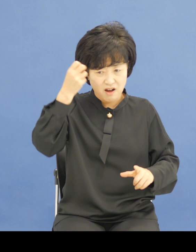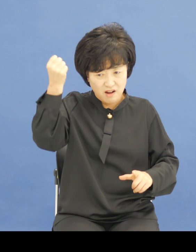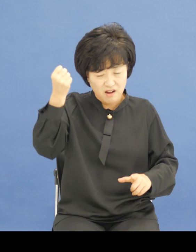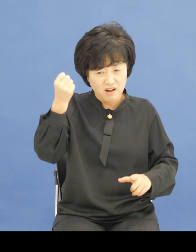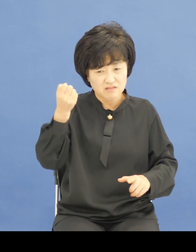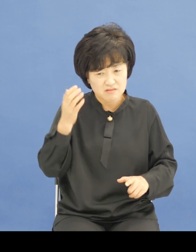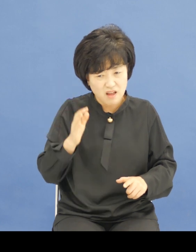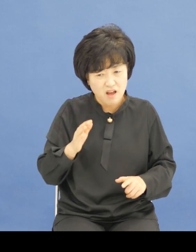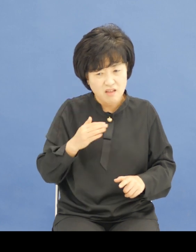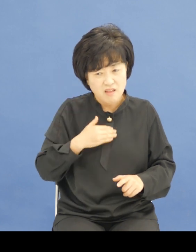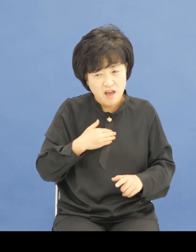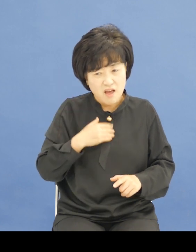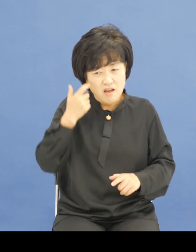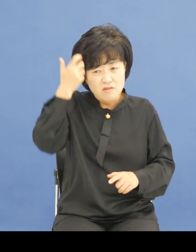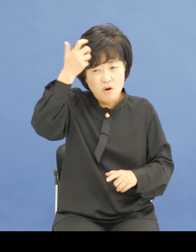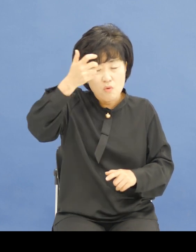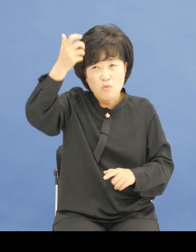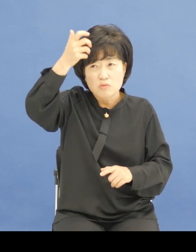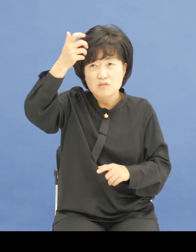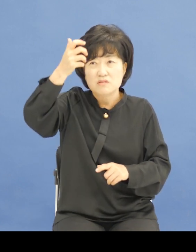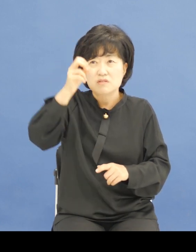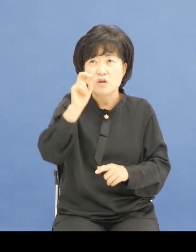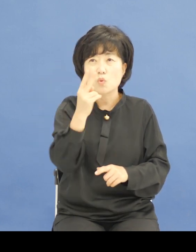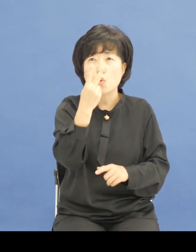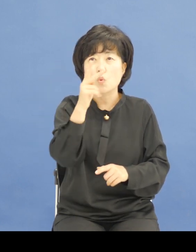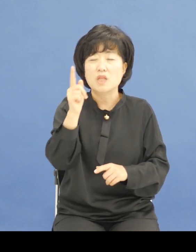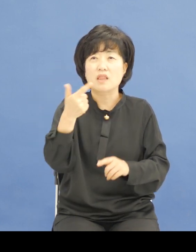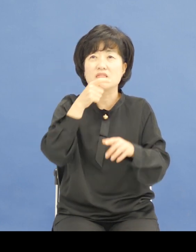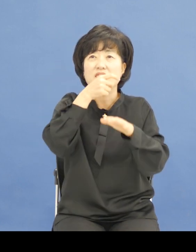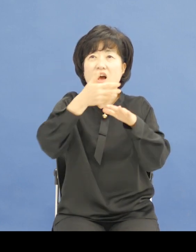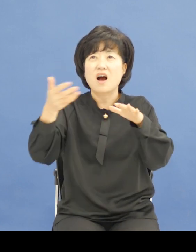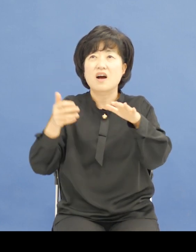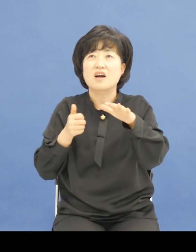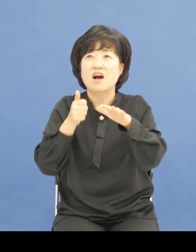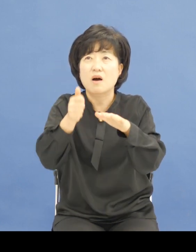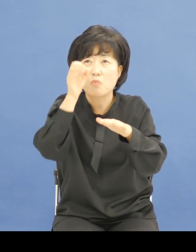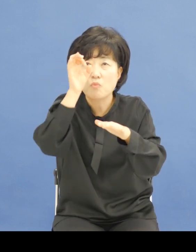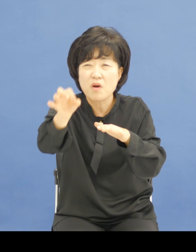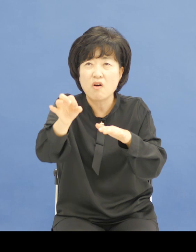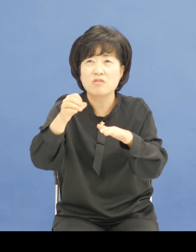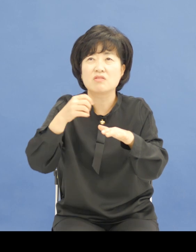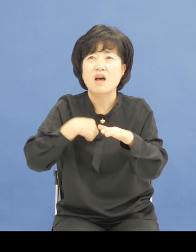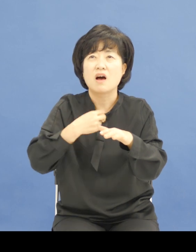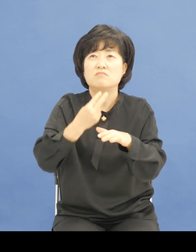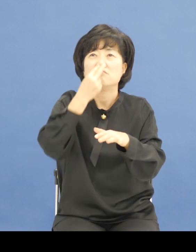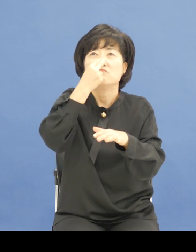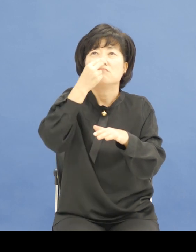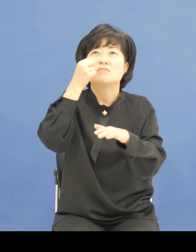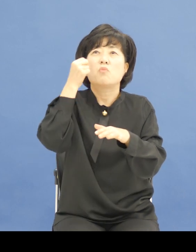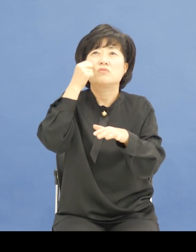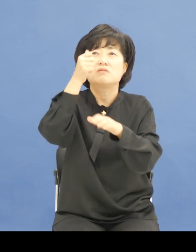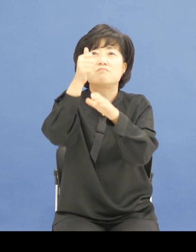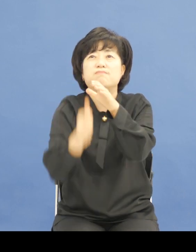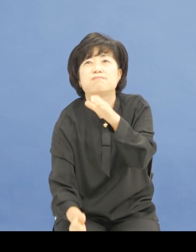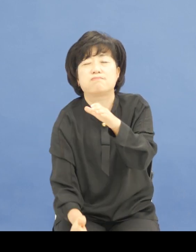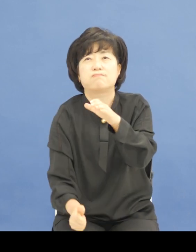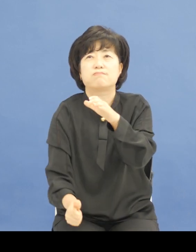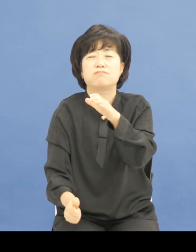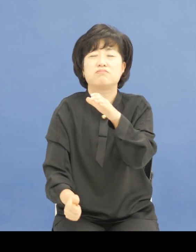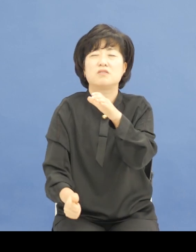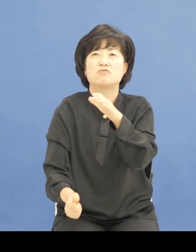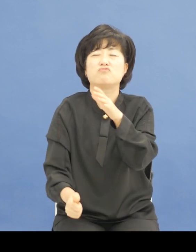가면은 숨도 못 쉬게 이렇게 가는 영혼이구나라는 생각이 이제 살면서 이제